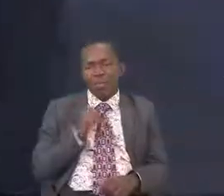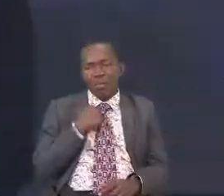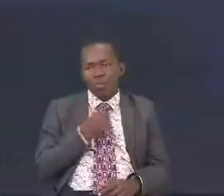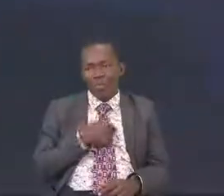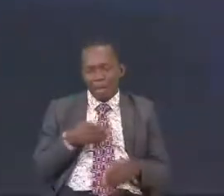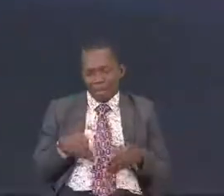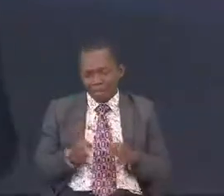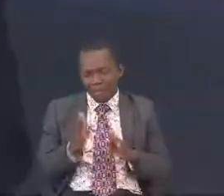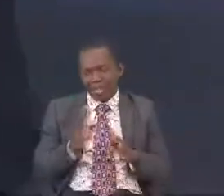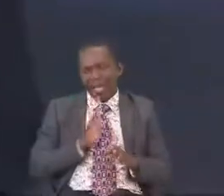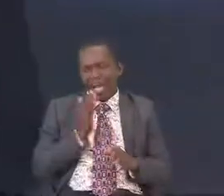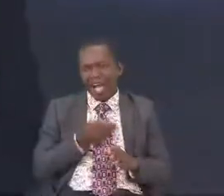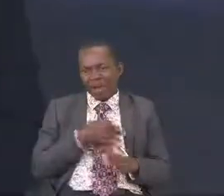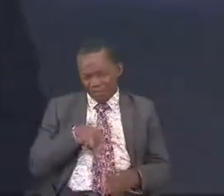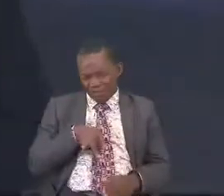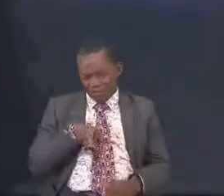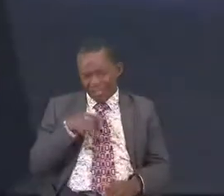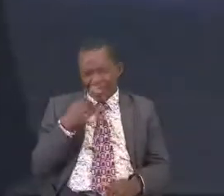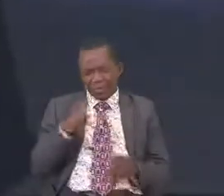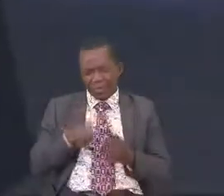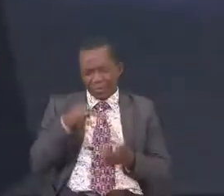s'interposer entre nous et notre Dieu.